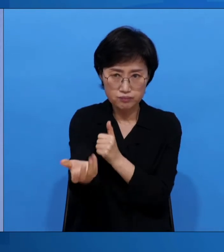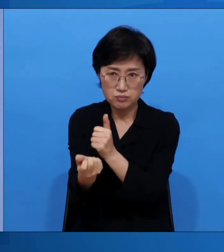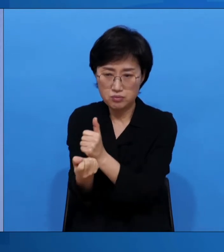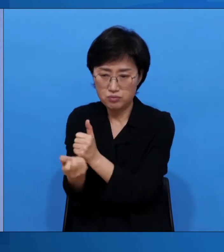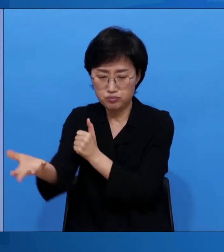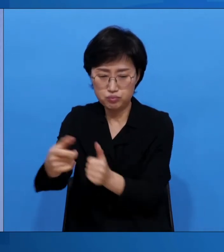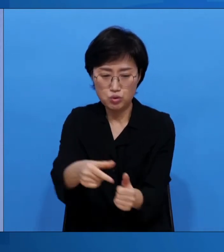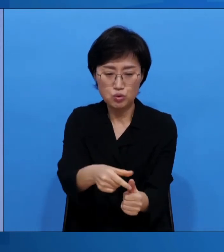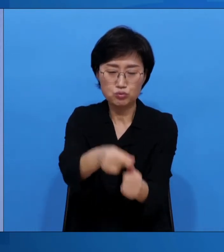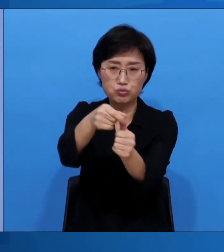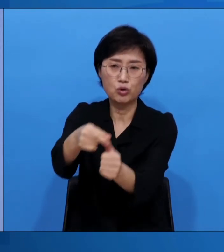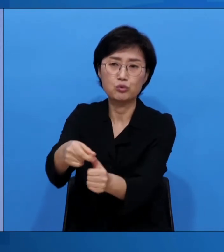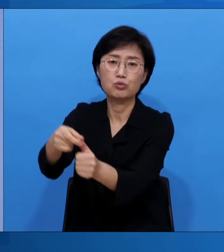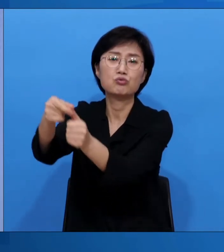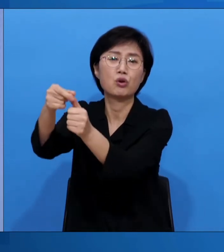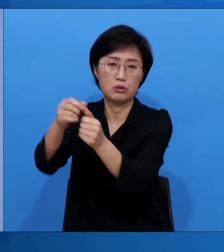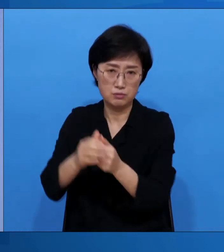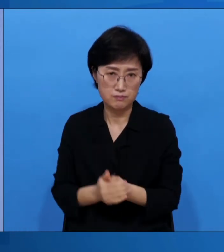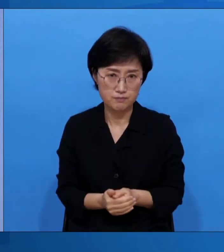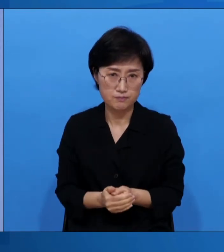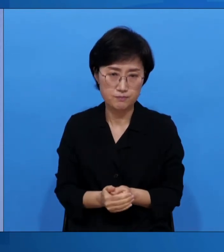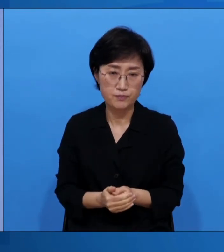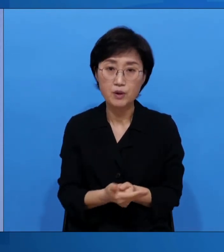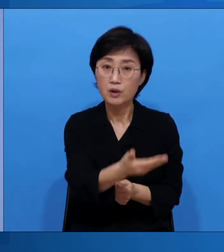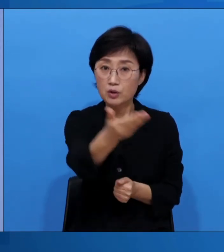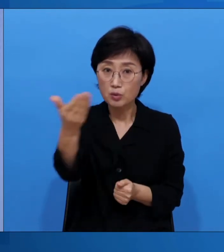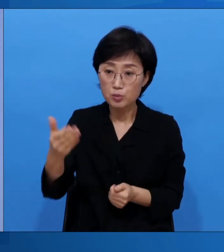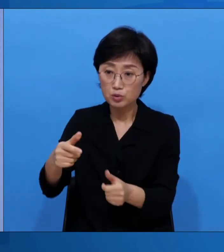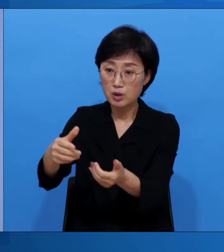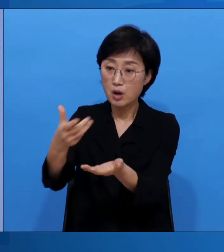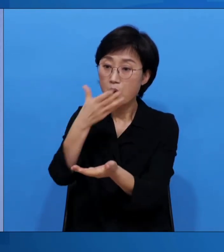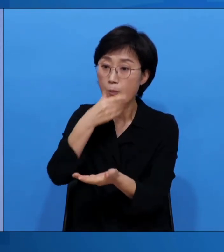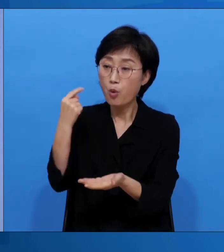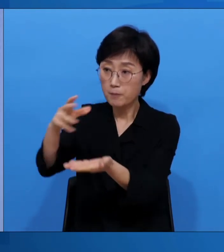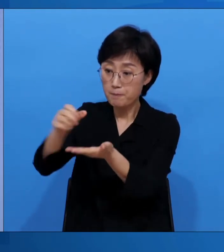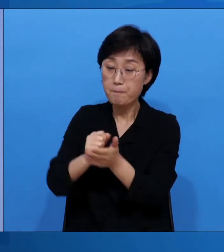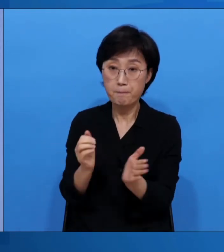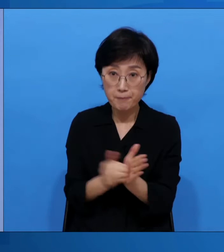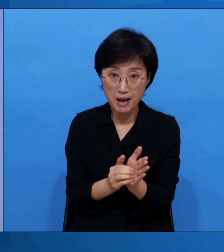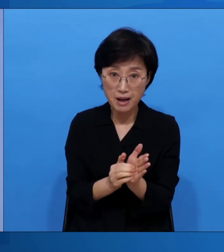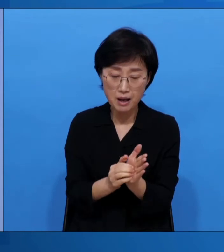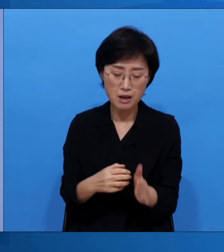people. 여러분은 걱정할 필요 없습니다. You do not have to worry. 오늘